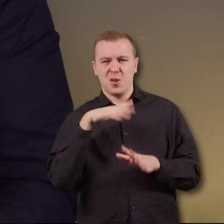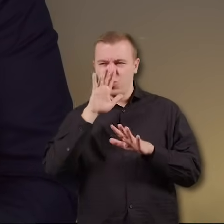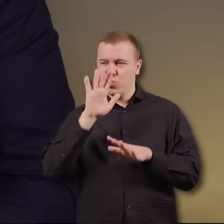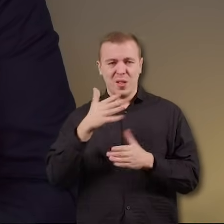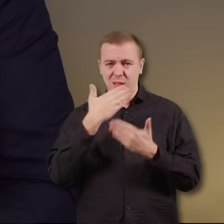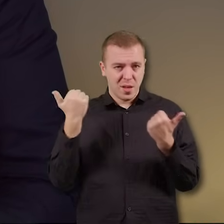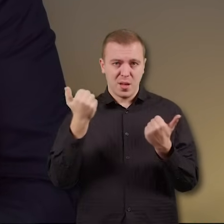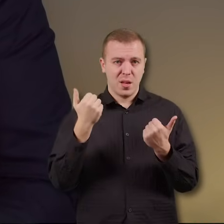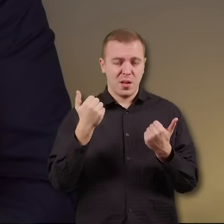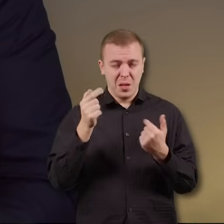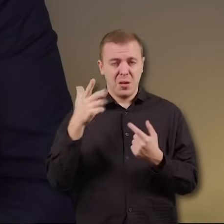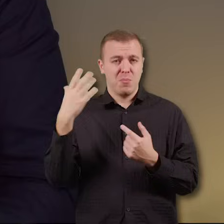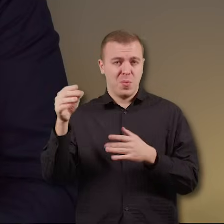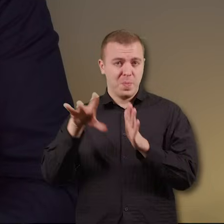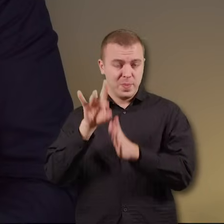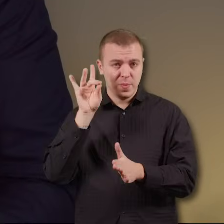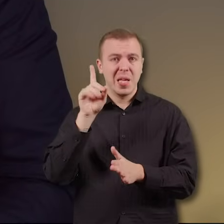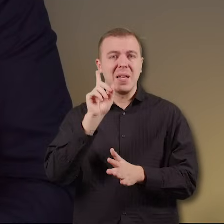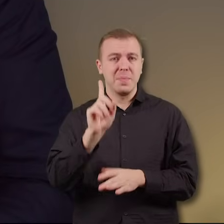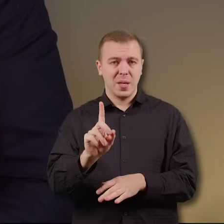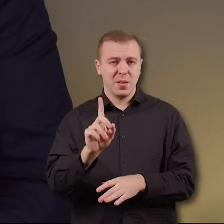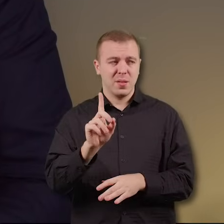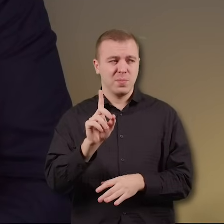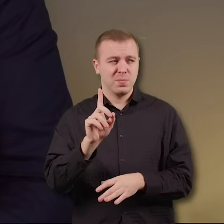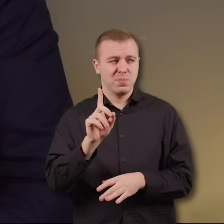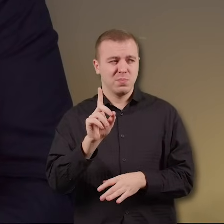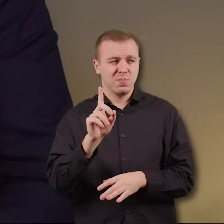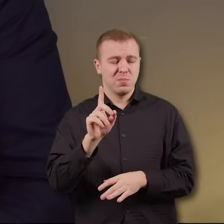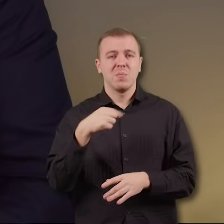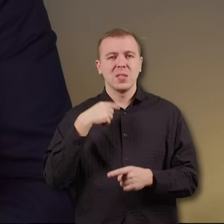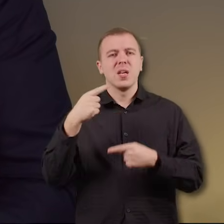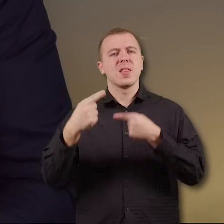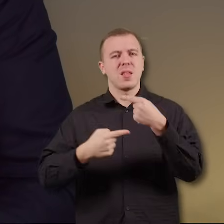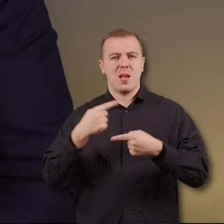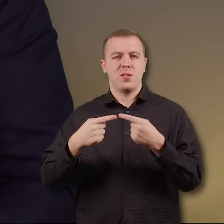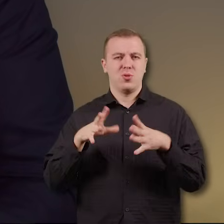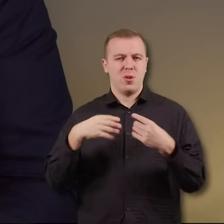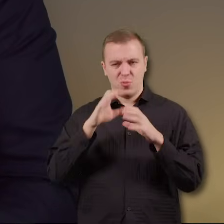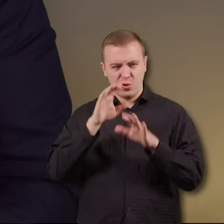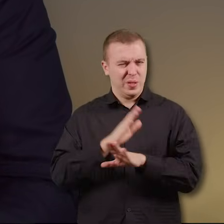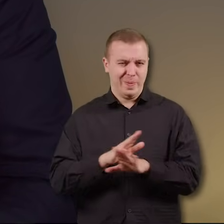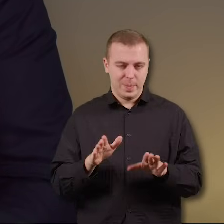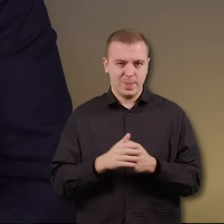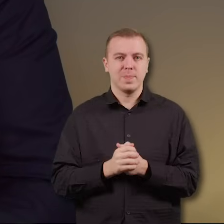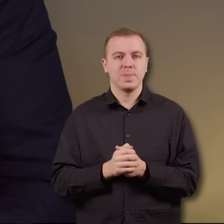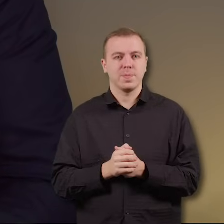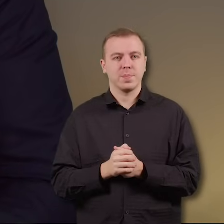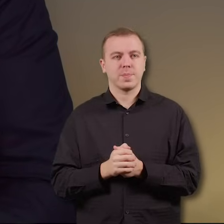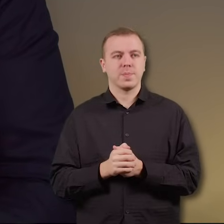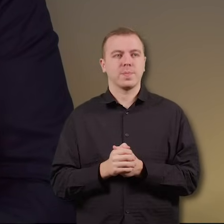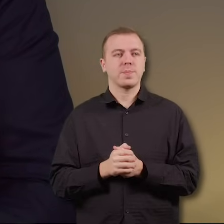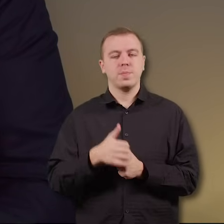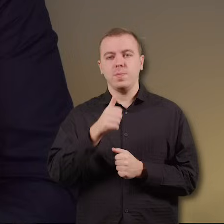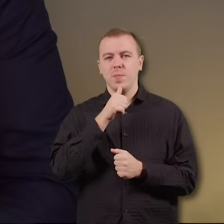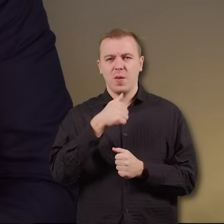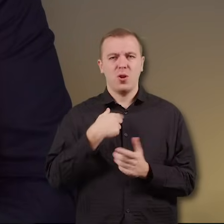žmonės, kitos orientacijos, bet mes tik tai už tradicinę šeimą. Ir,